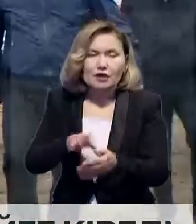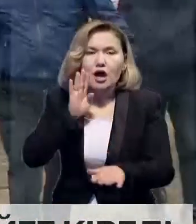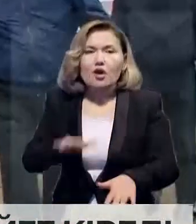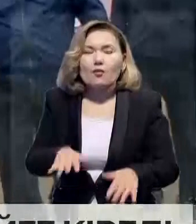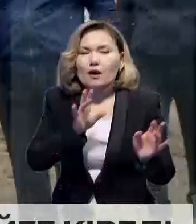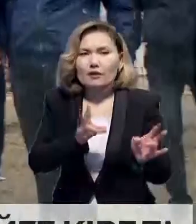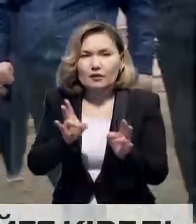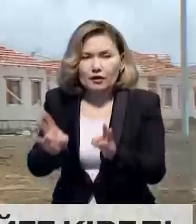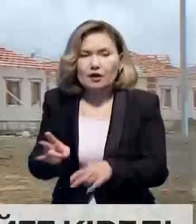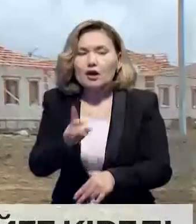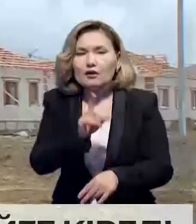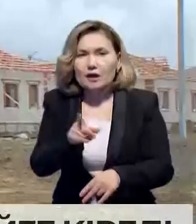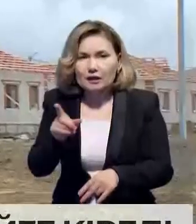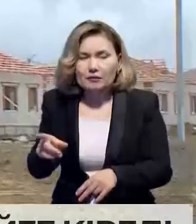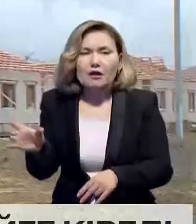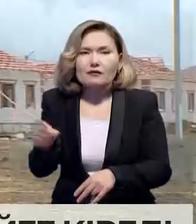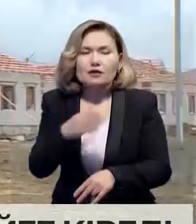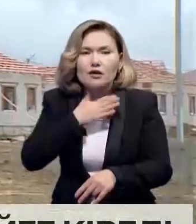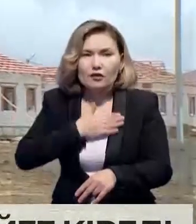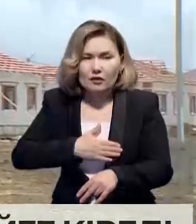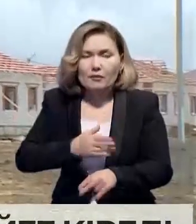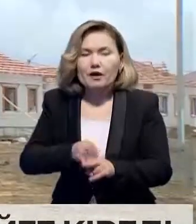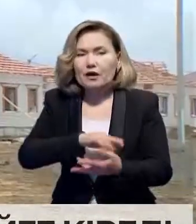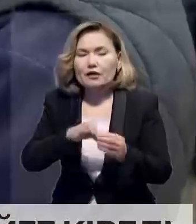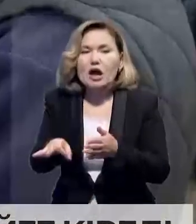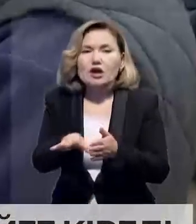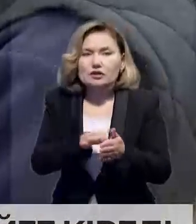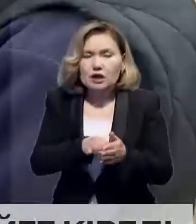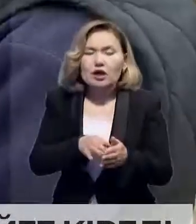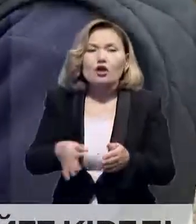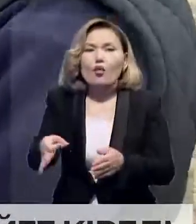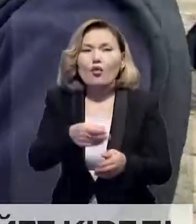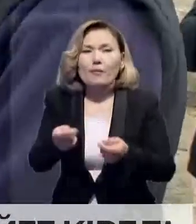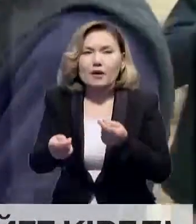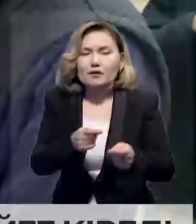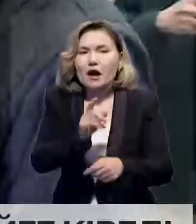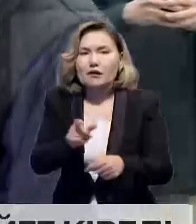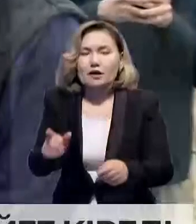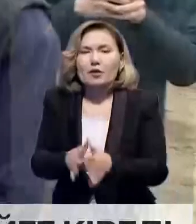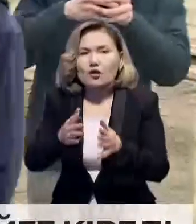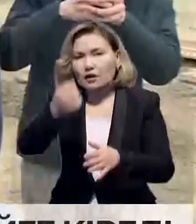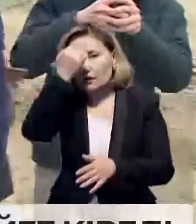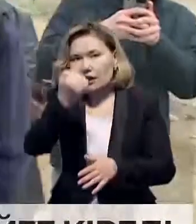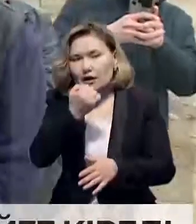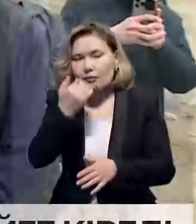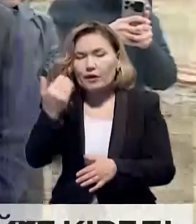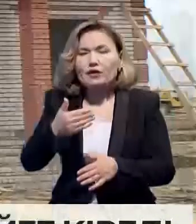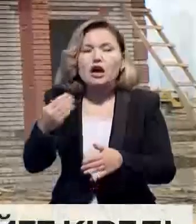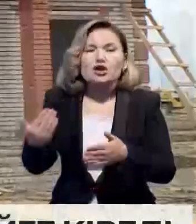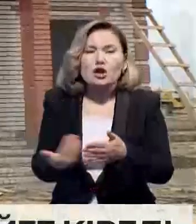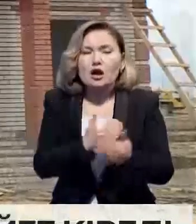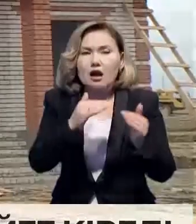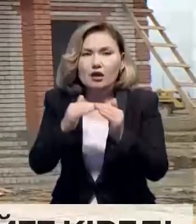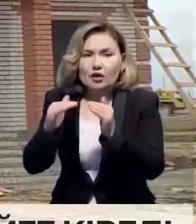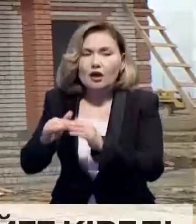зардап шеккен тұрғындардың да көңілі орнына түскен. Қысылтаян кезде шұғыл шара қабылдаған облыс басшылығына ризашылықтарын білдірді. Енді жаңа үйлер бой